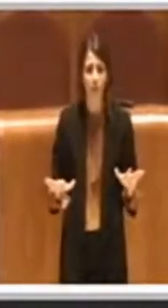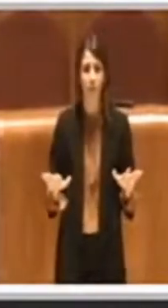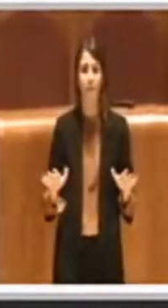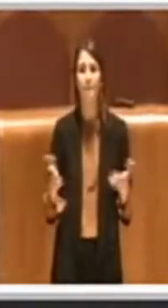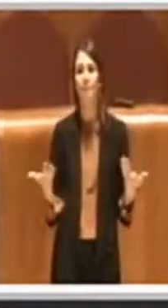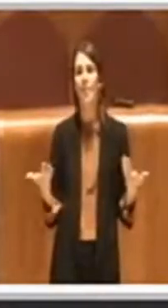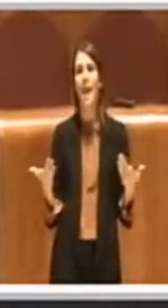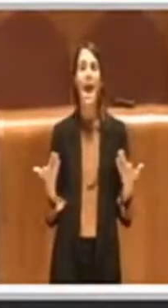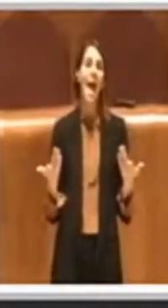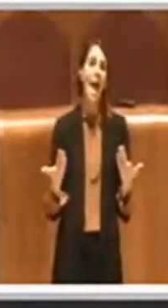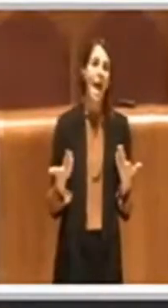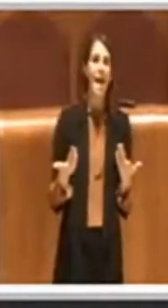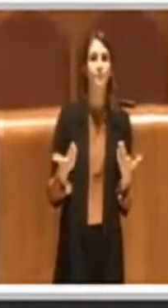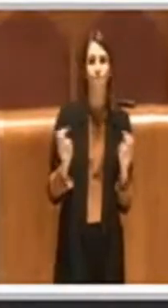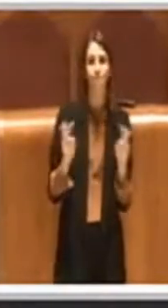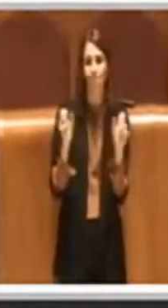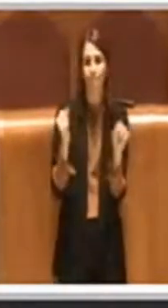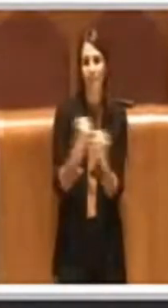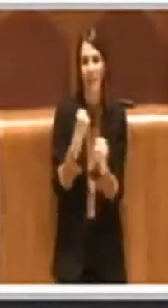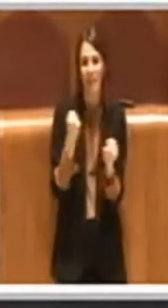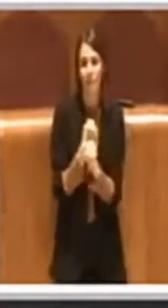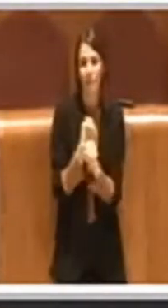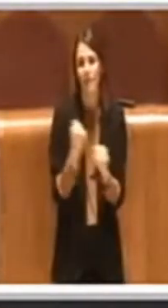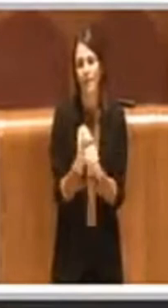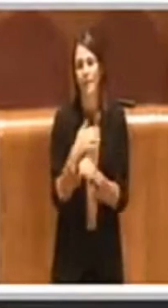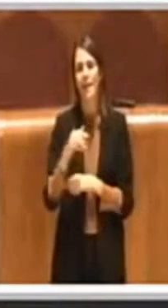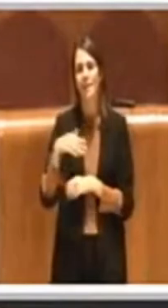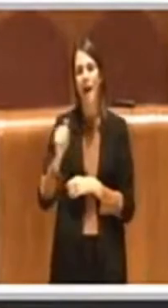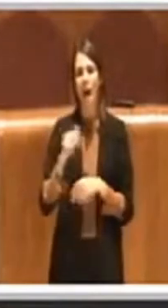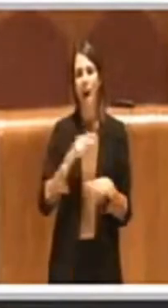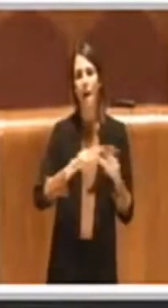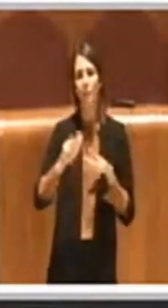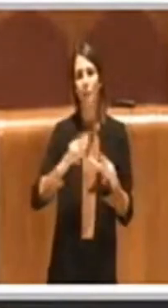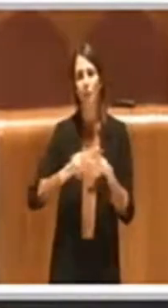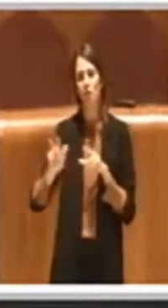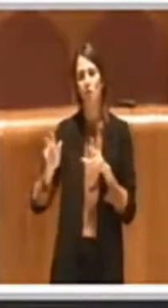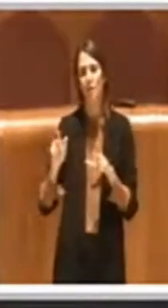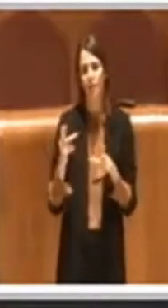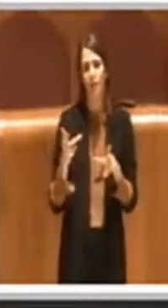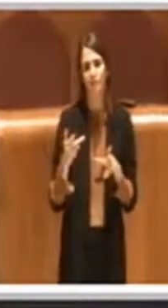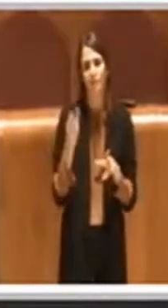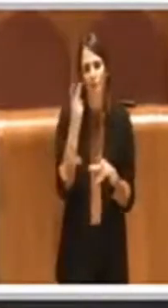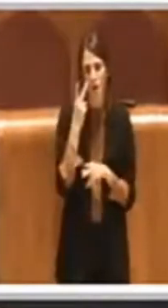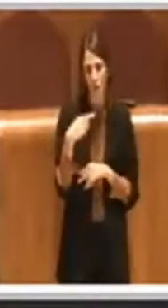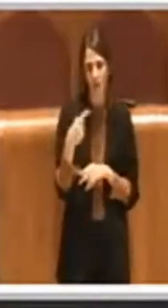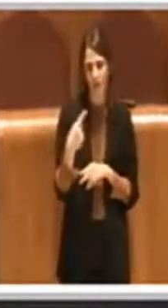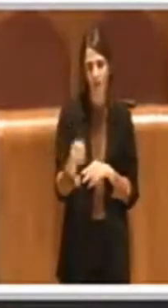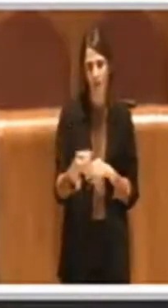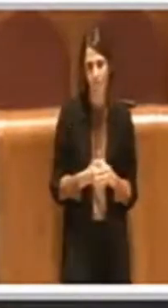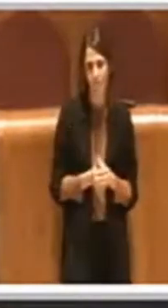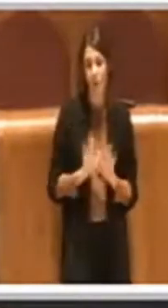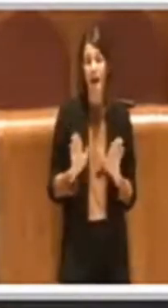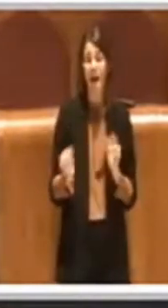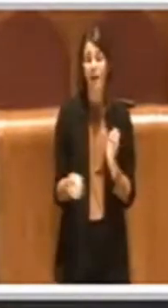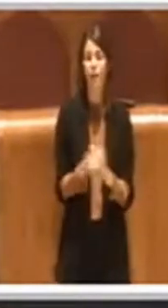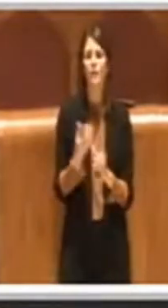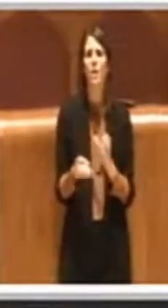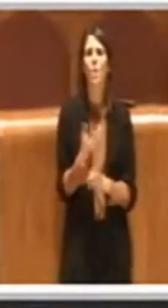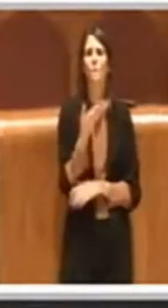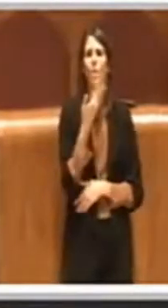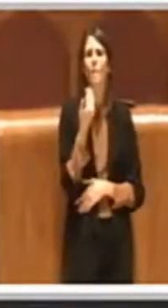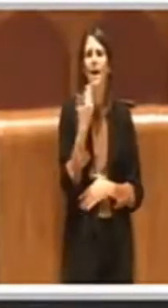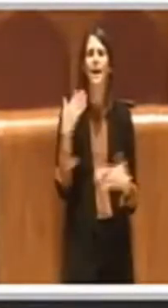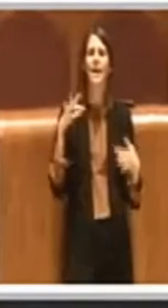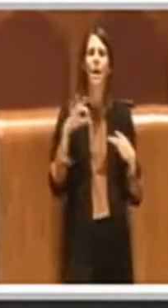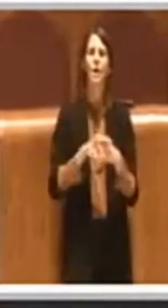operativa oggettivamente l'eame di municipio sono tutte da sviluppare ma il mancato sviluppo e relativo ai problemi che ci che